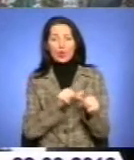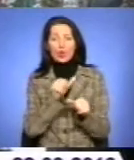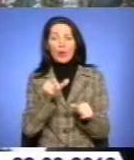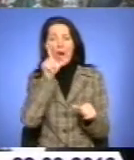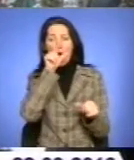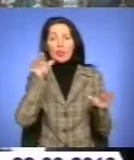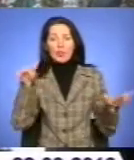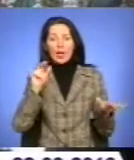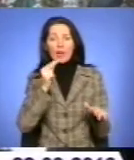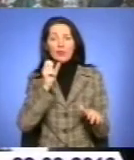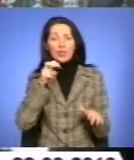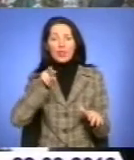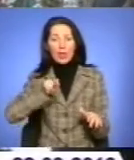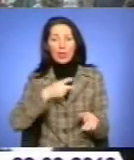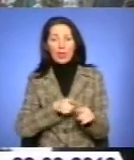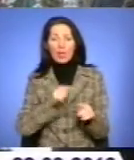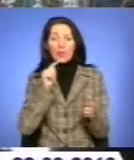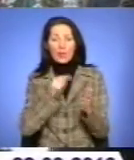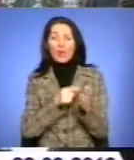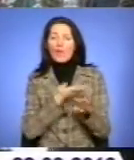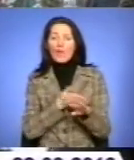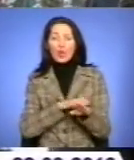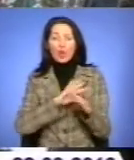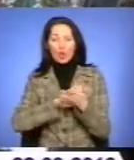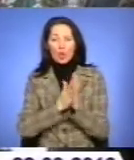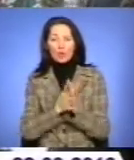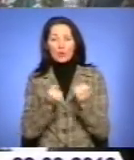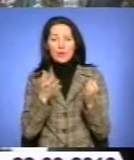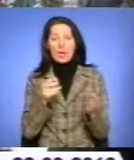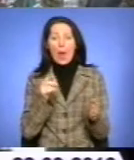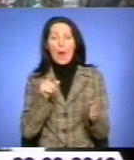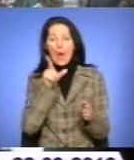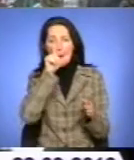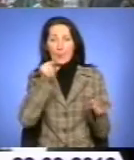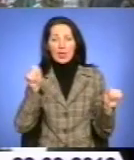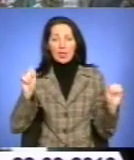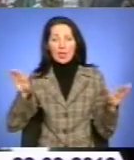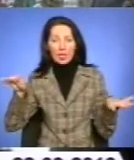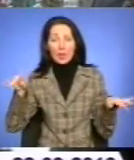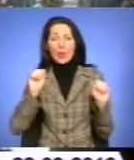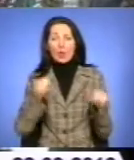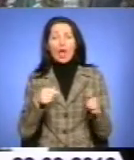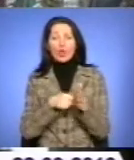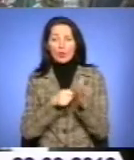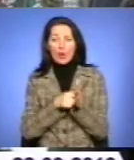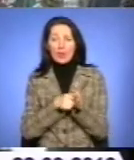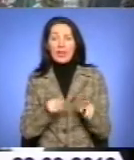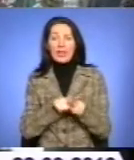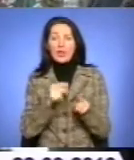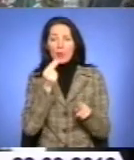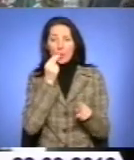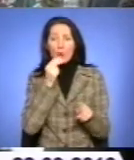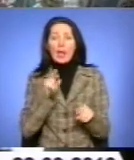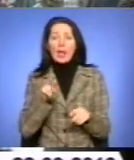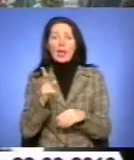чаплям, які попали в скрутну ситуацію. Звичайно, птахів тих можна підгодовувати. І підгодовувати треба такими продуктами, як